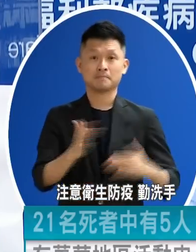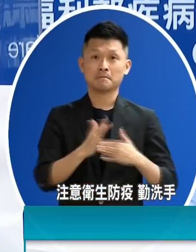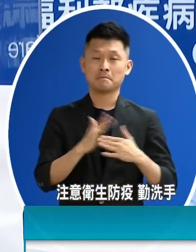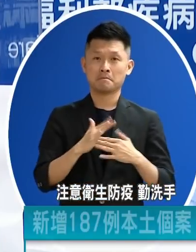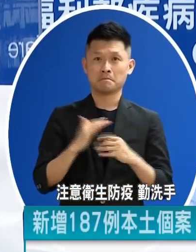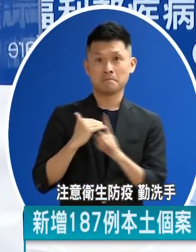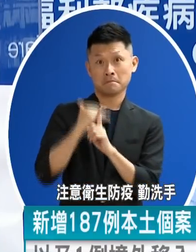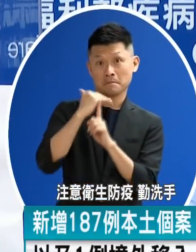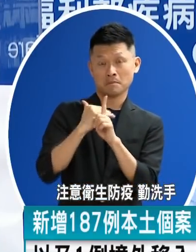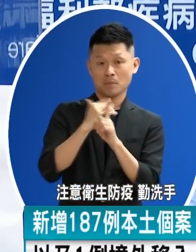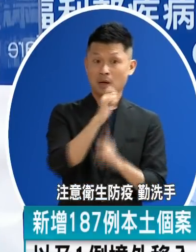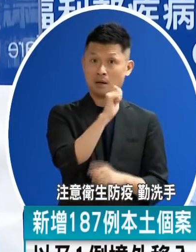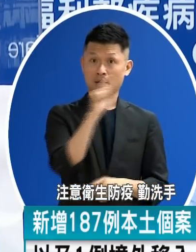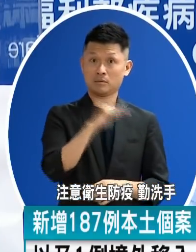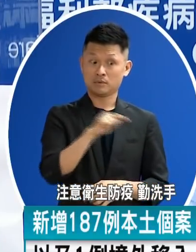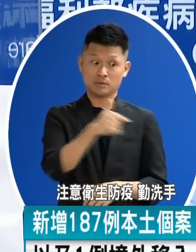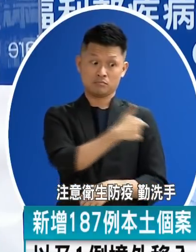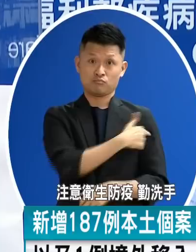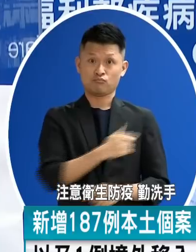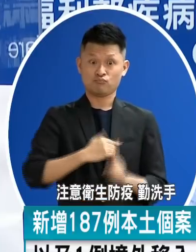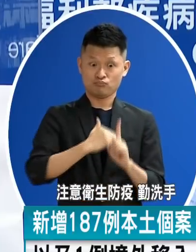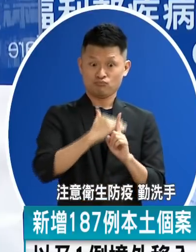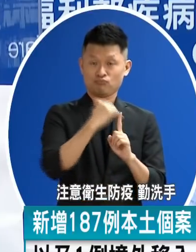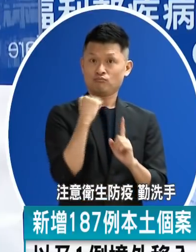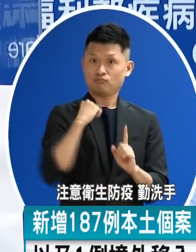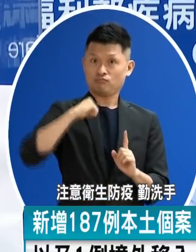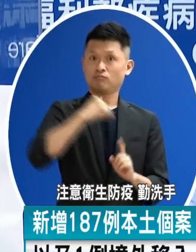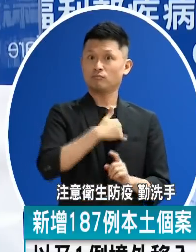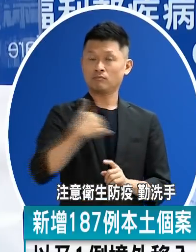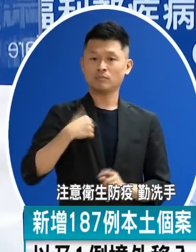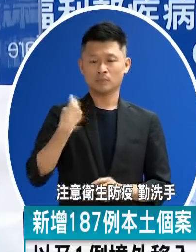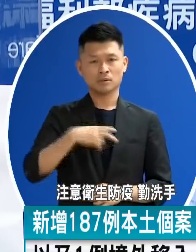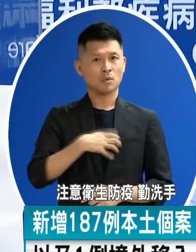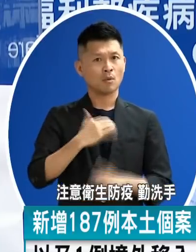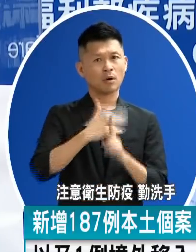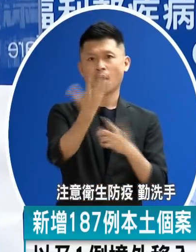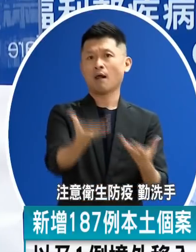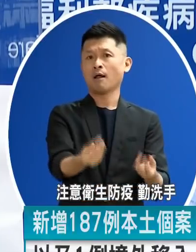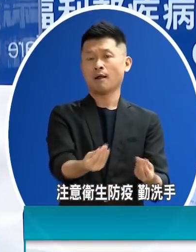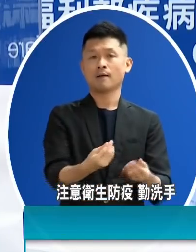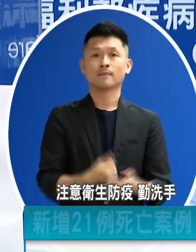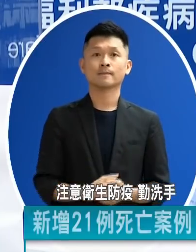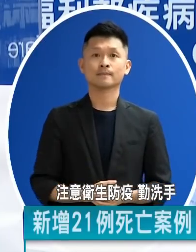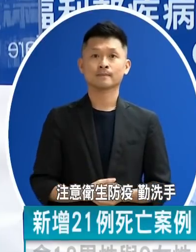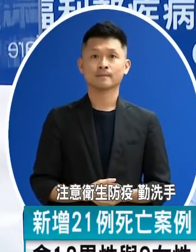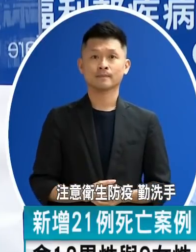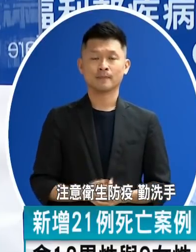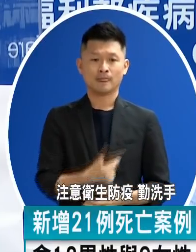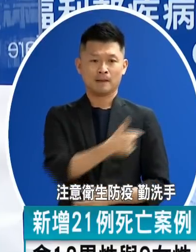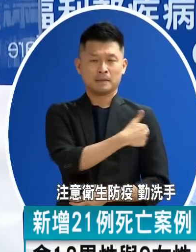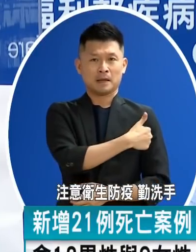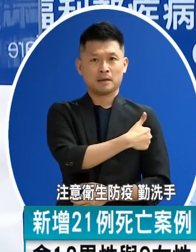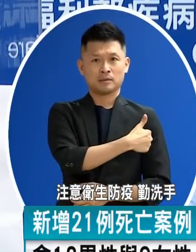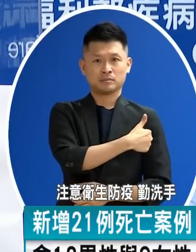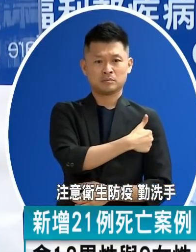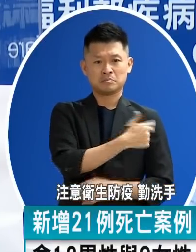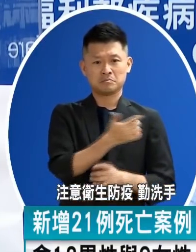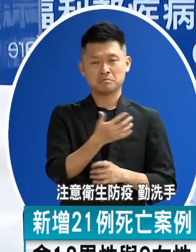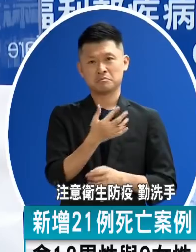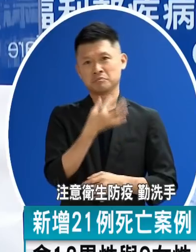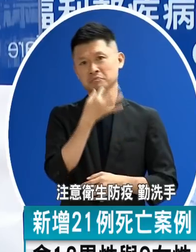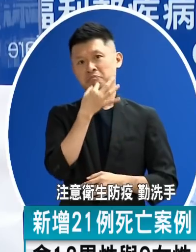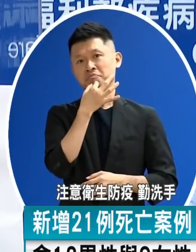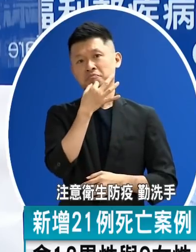实 AG 是蛮好的哈，那风险也不会说特别高，那产生这样的一个风险应该是跟